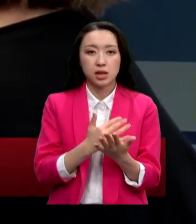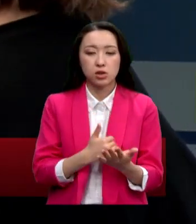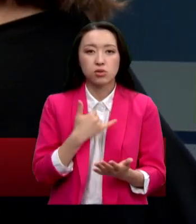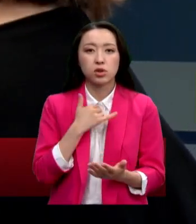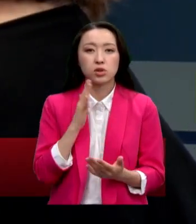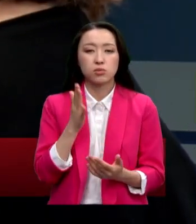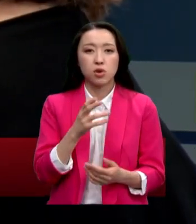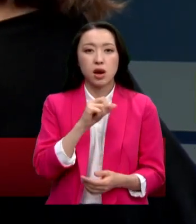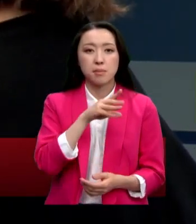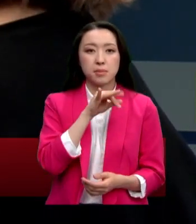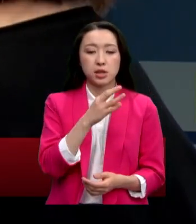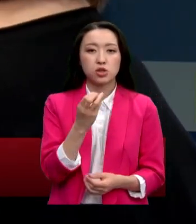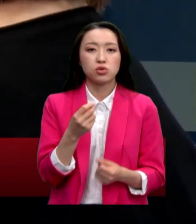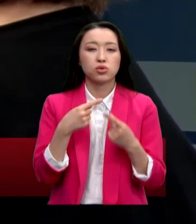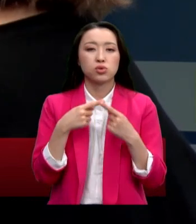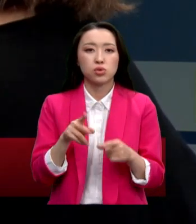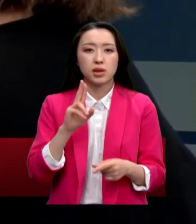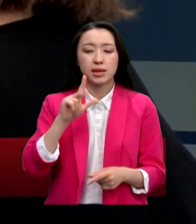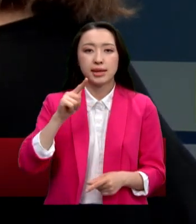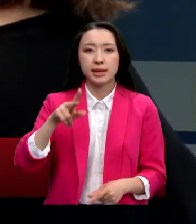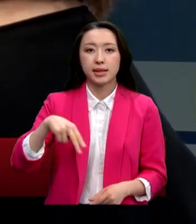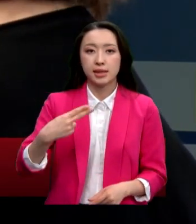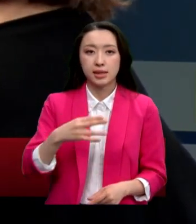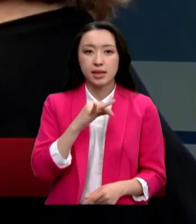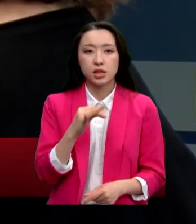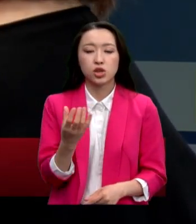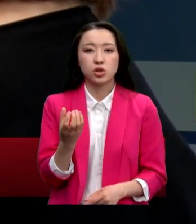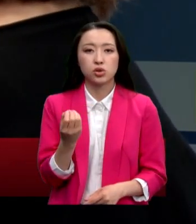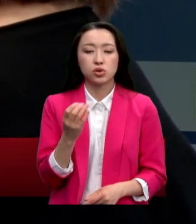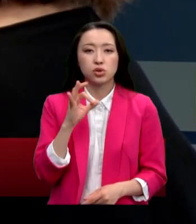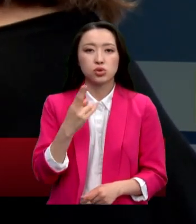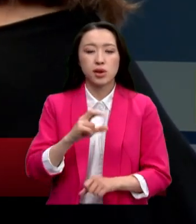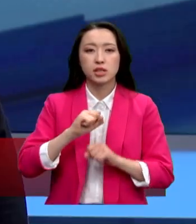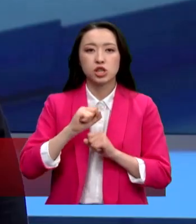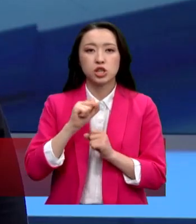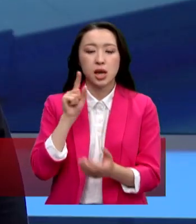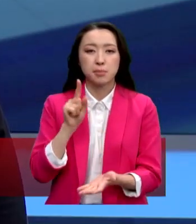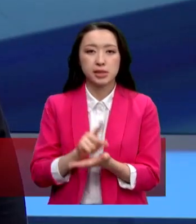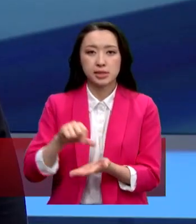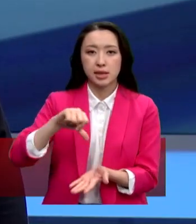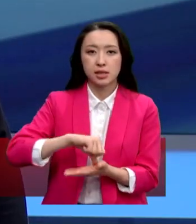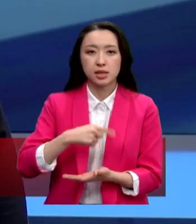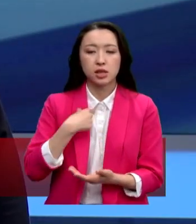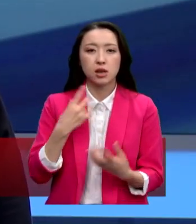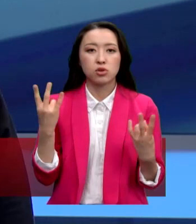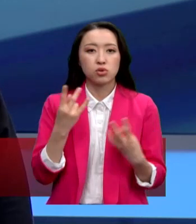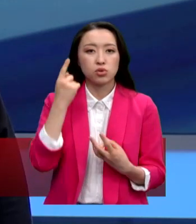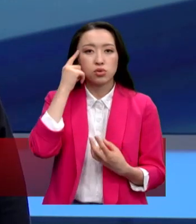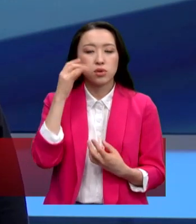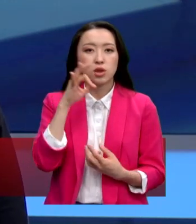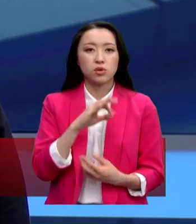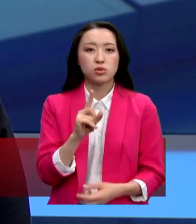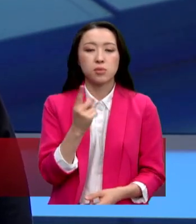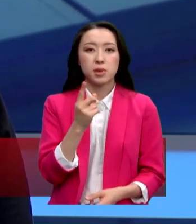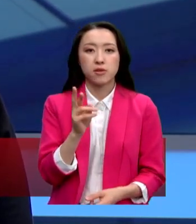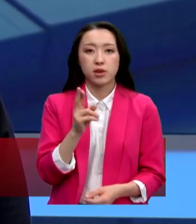помимо господина Амрина блока еще будут КГД. И также соцзащита обязательно, потому что нам нужно уже думать о том, что 1 января